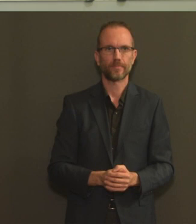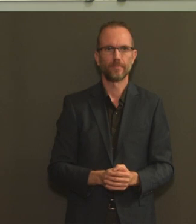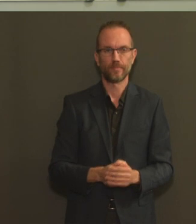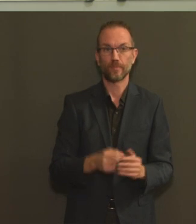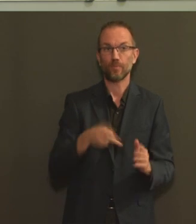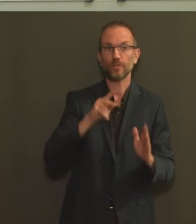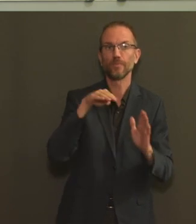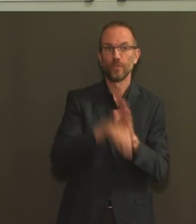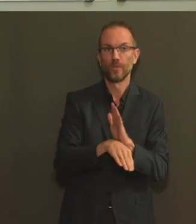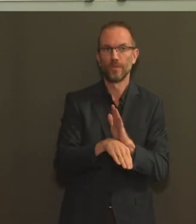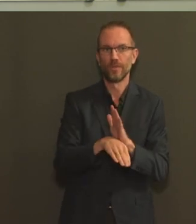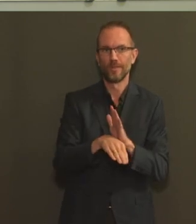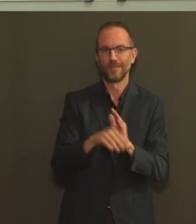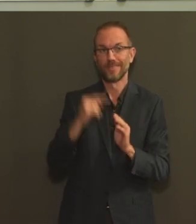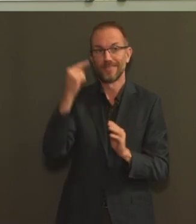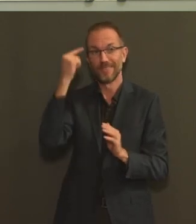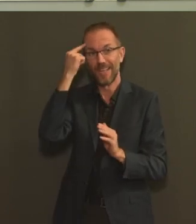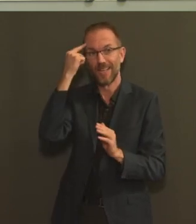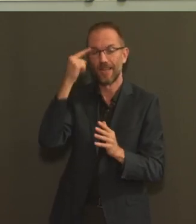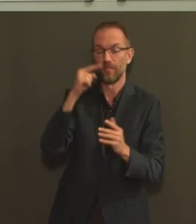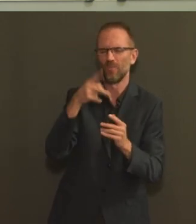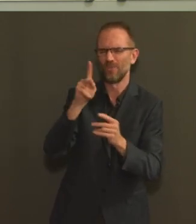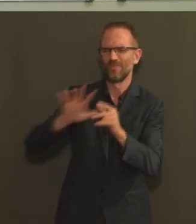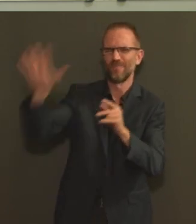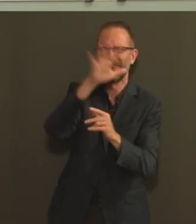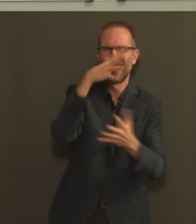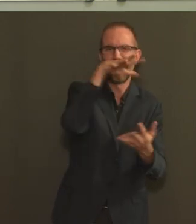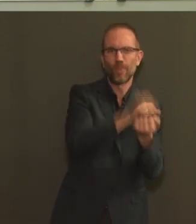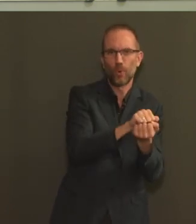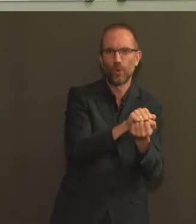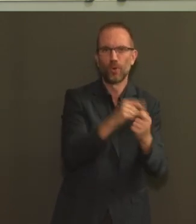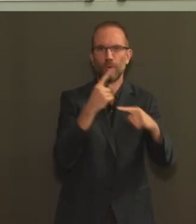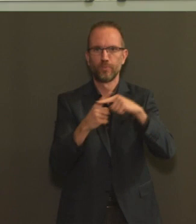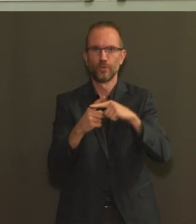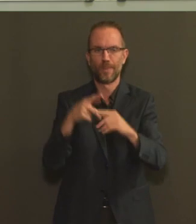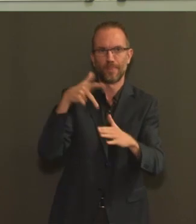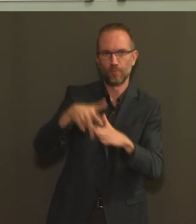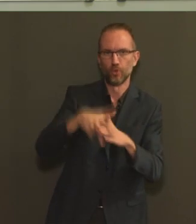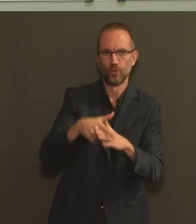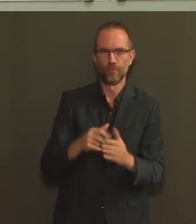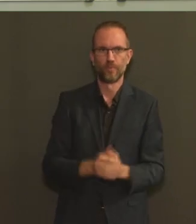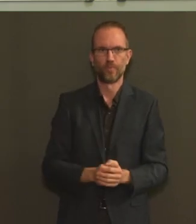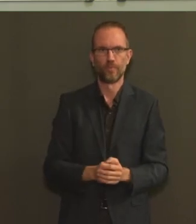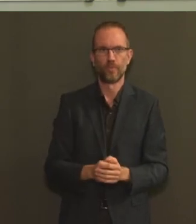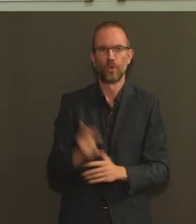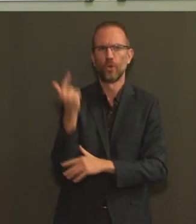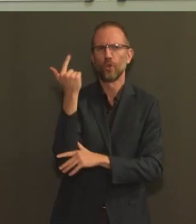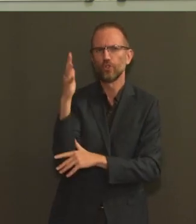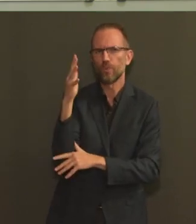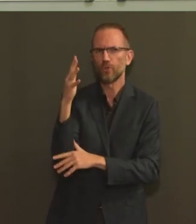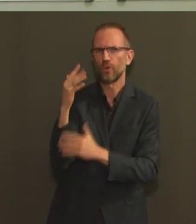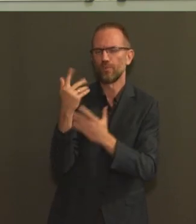Namurois, avec moins 29%, qui est le moins marqué, avec une stabilisation dans la province de Luxembourg.